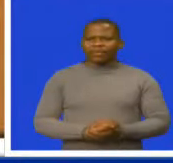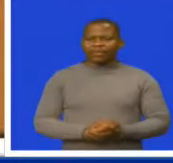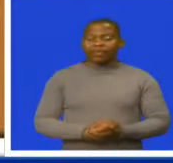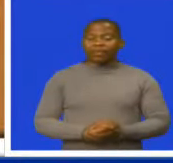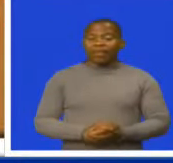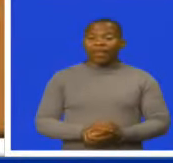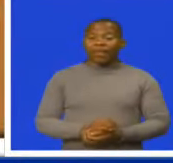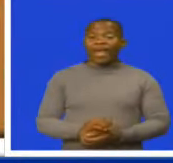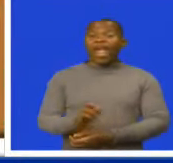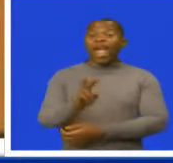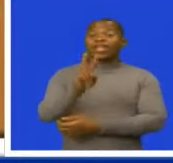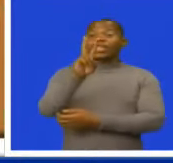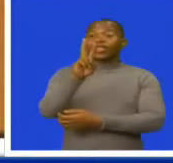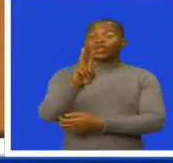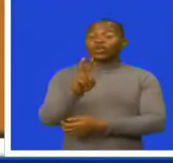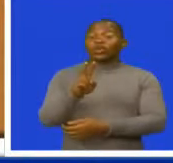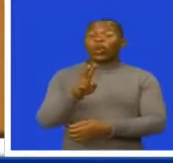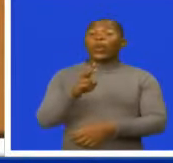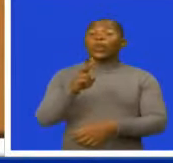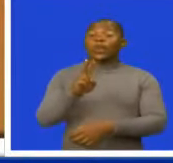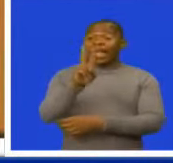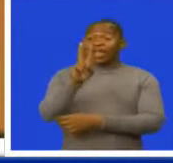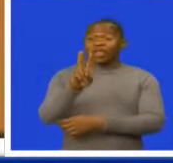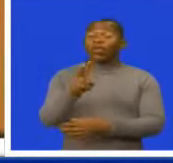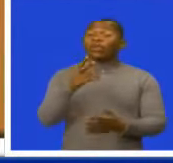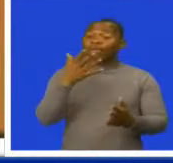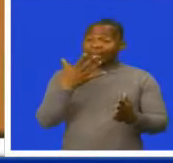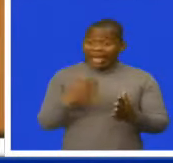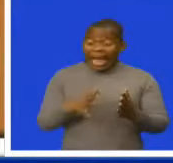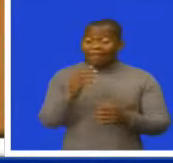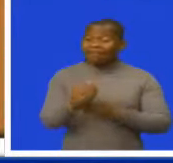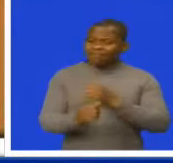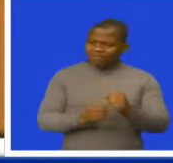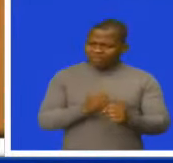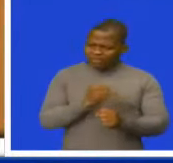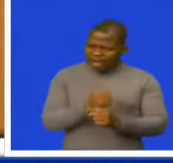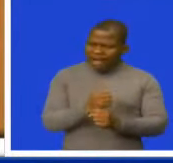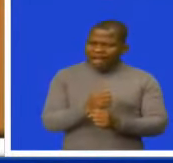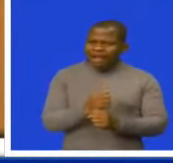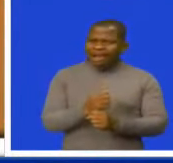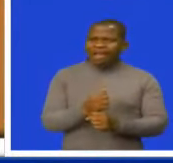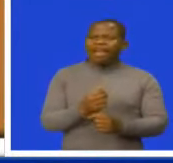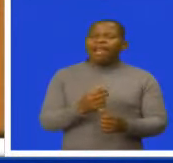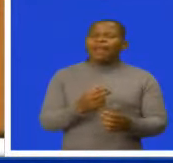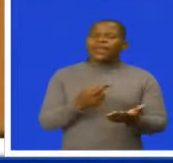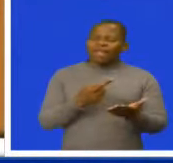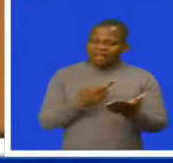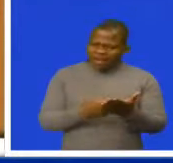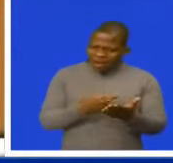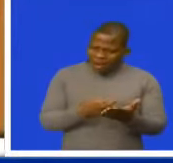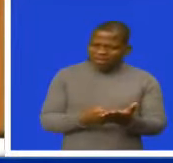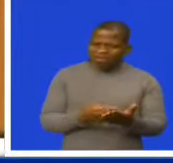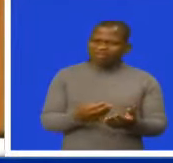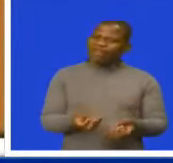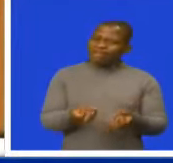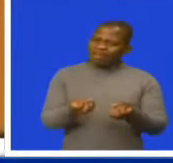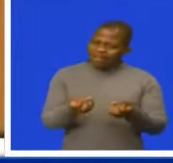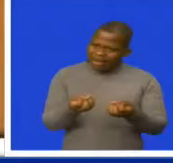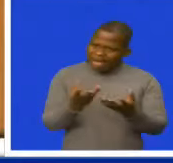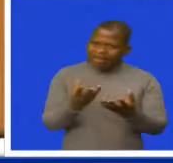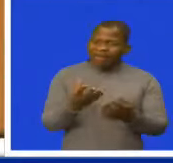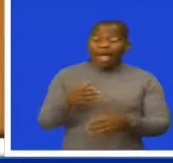kabili ngeminyaka kufuneka kokuthi sente emapoti la njengalanga. Asisho ukuthi le report